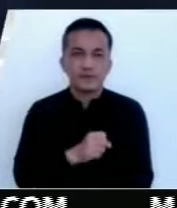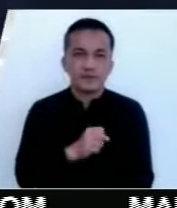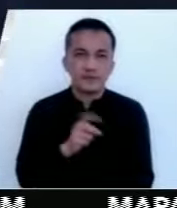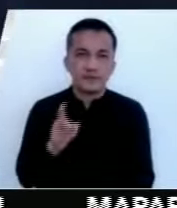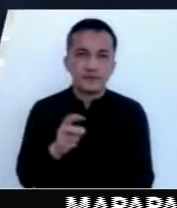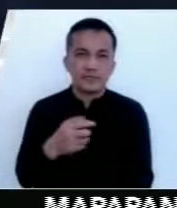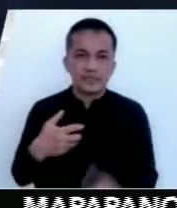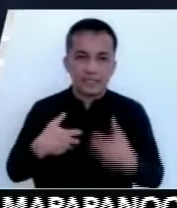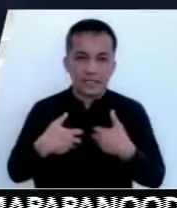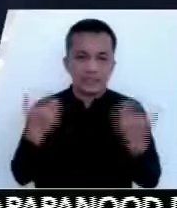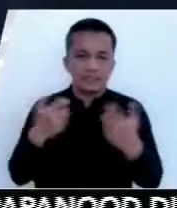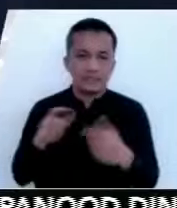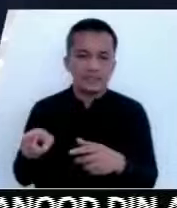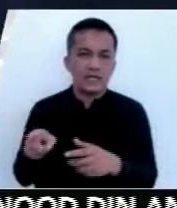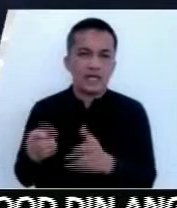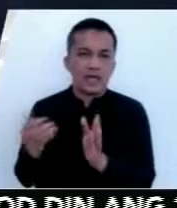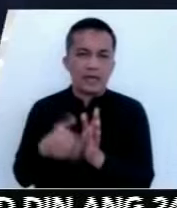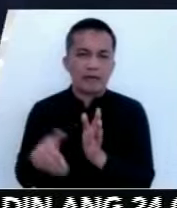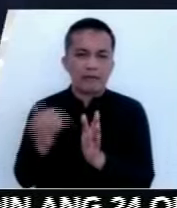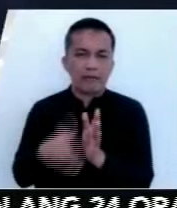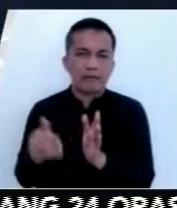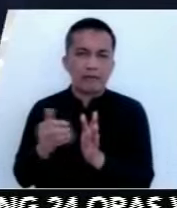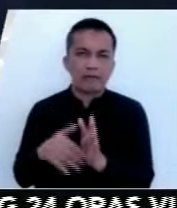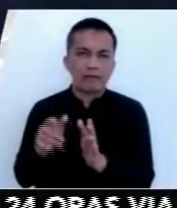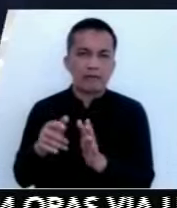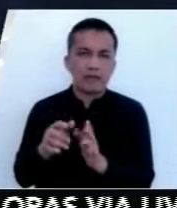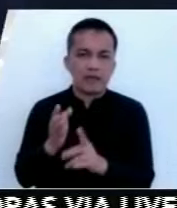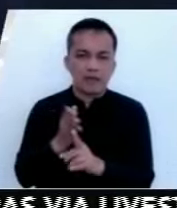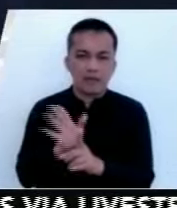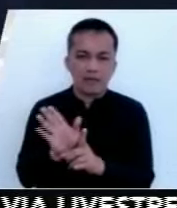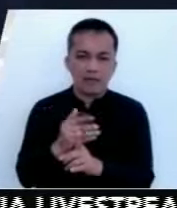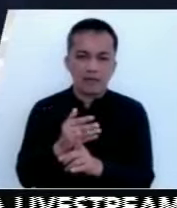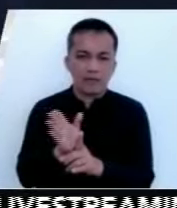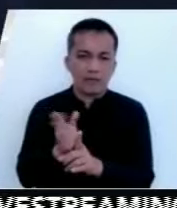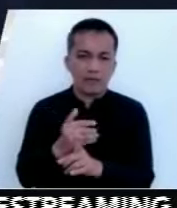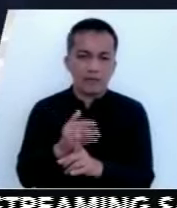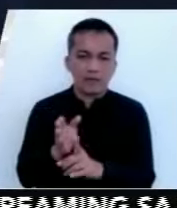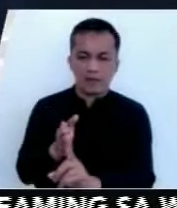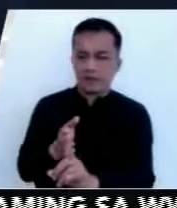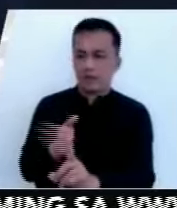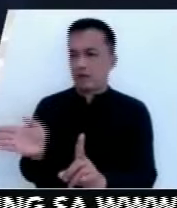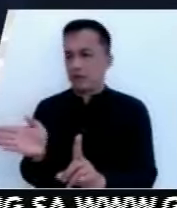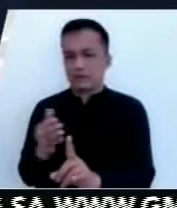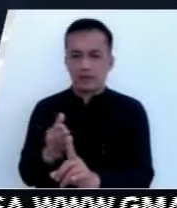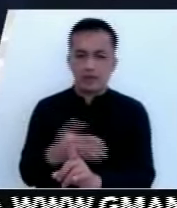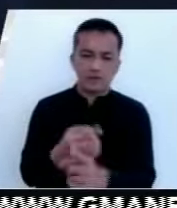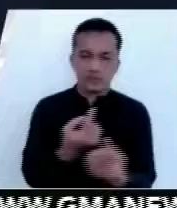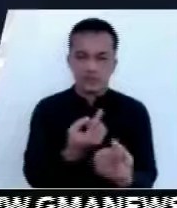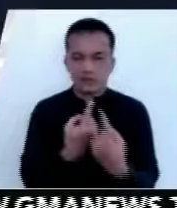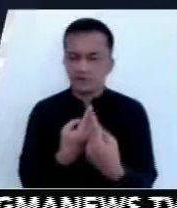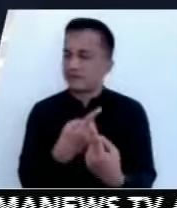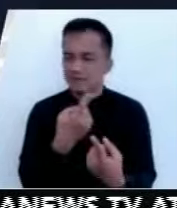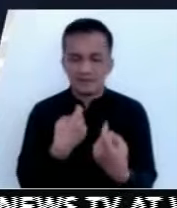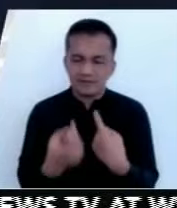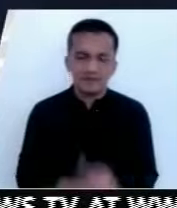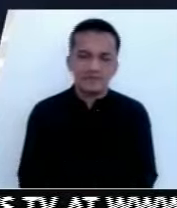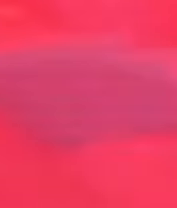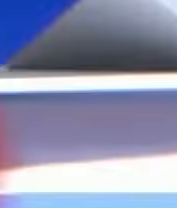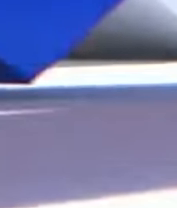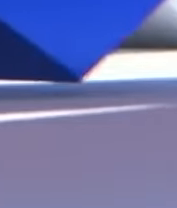na sa kanyang paulit-ulit na pag-iwas sa pagsagot sa kanilang mga tanong nakatutok Si Sandra